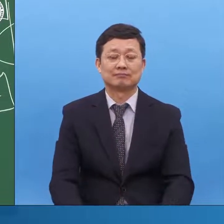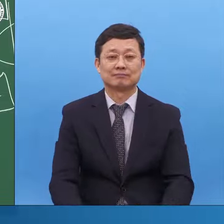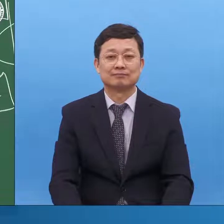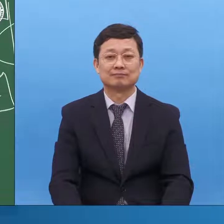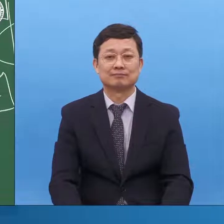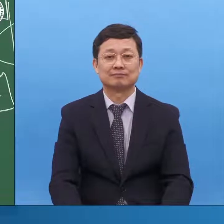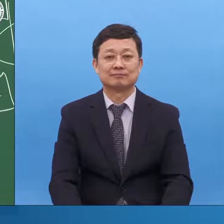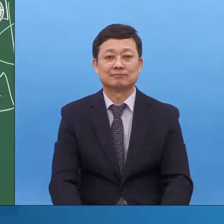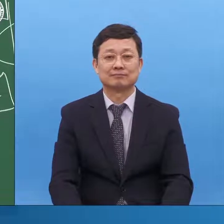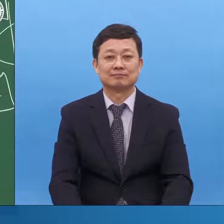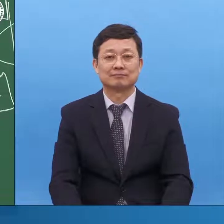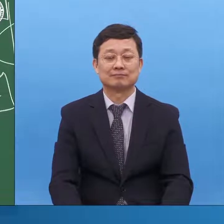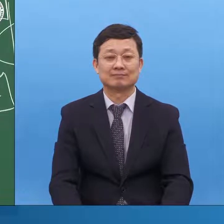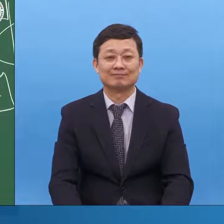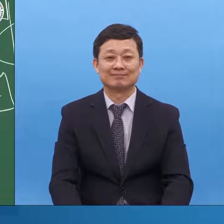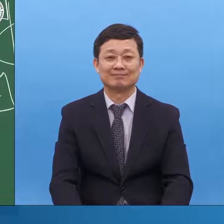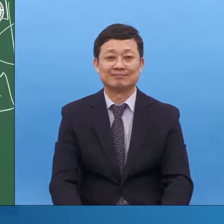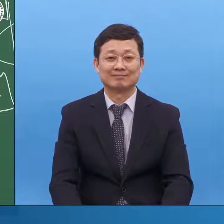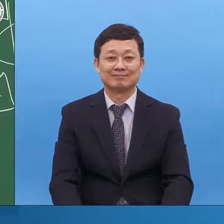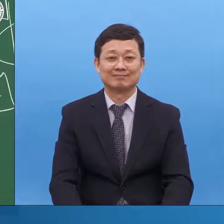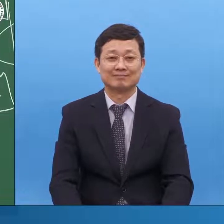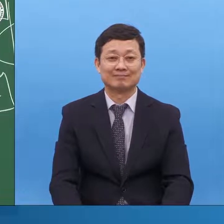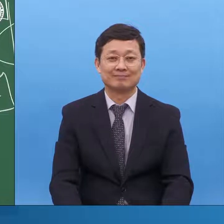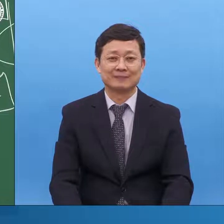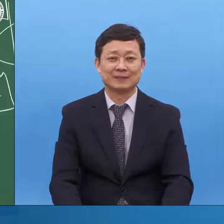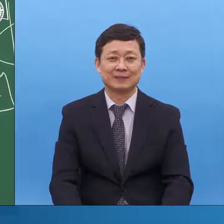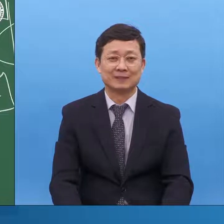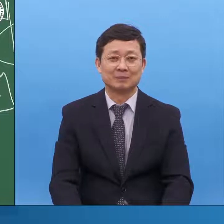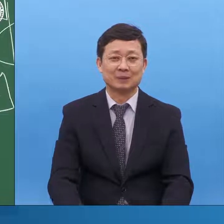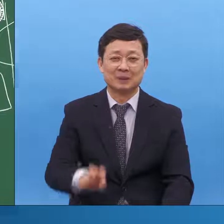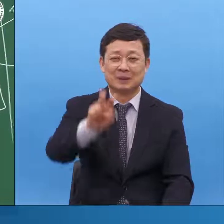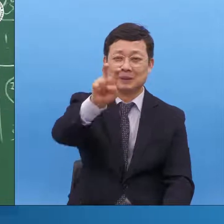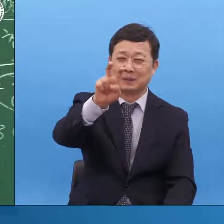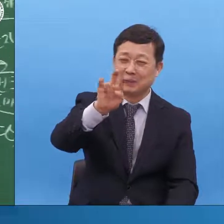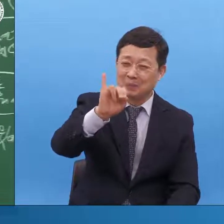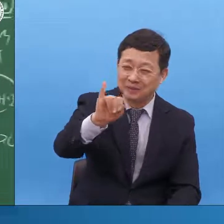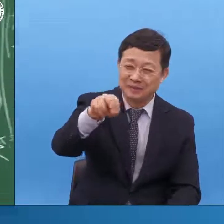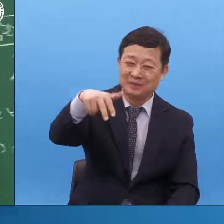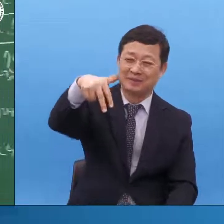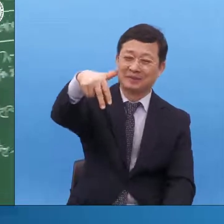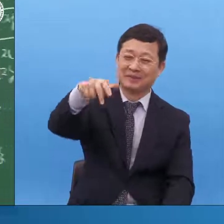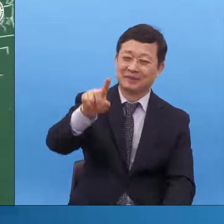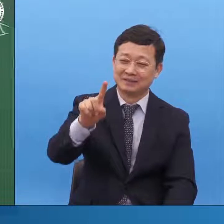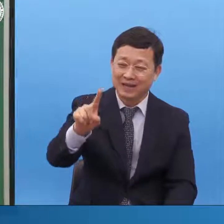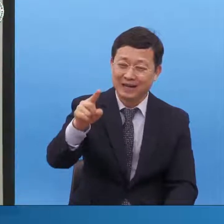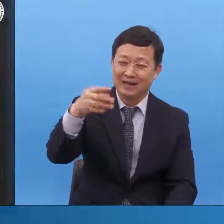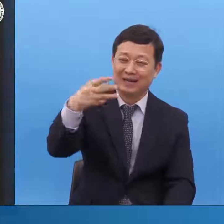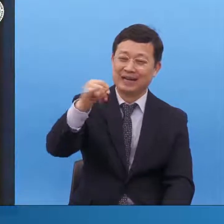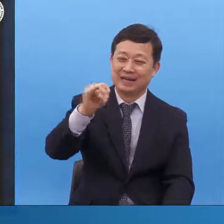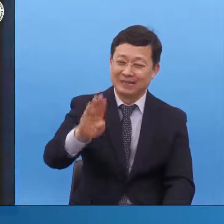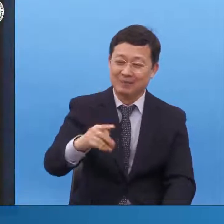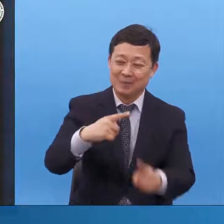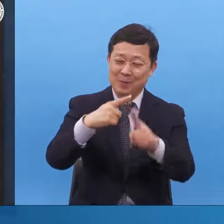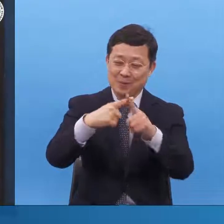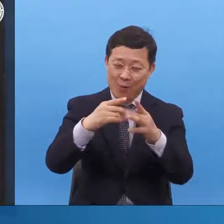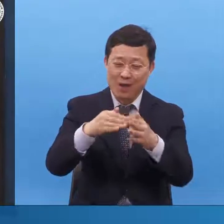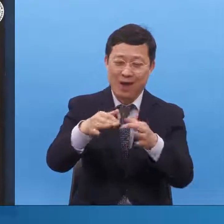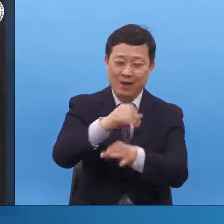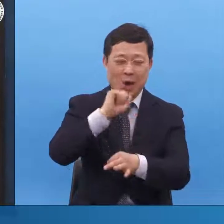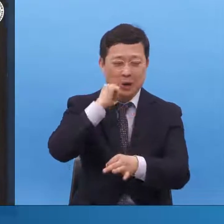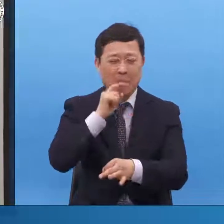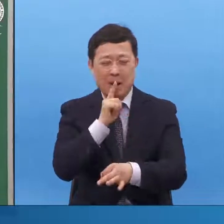I could see everything. 목사님들은 뭐 미자리 교회다 뭐다 걱정하지 마시고 무조건 찾았어요. Pastors from the dependent churches, don't worry about anything. You